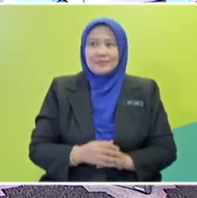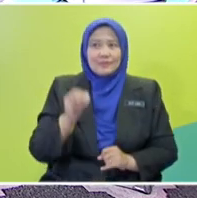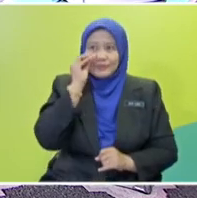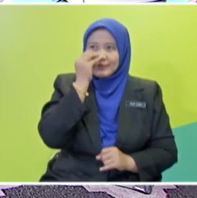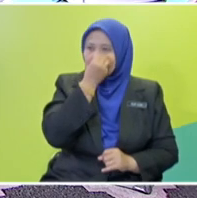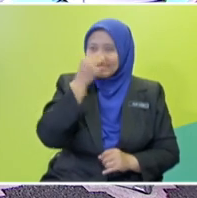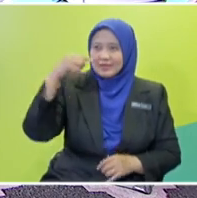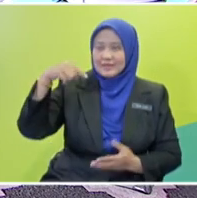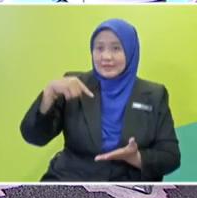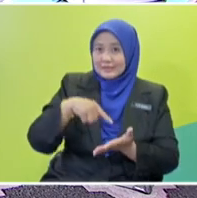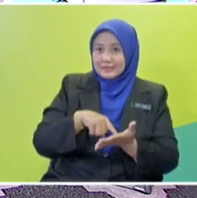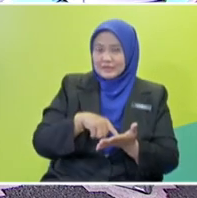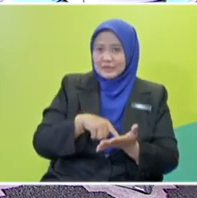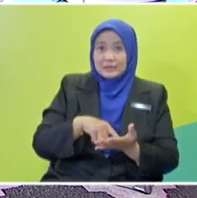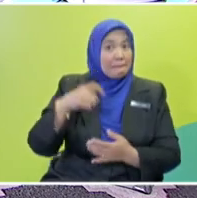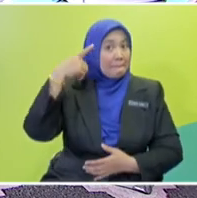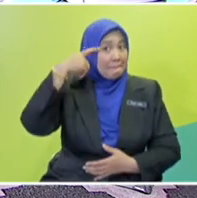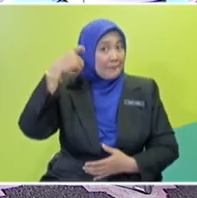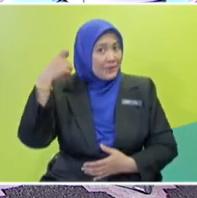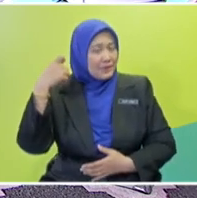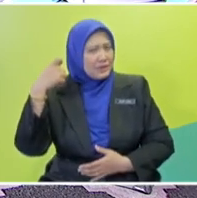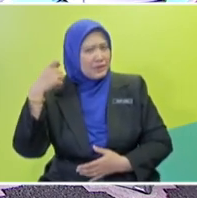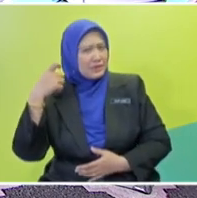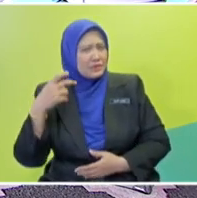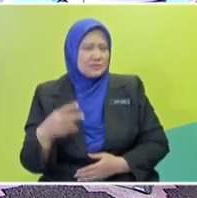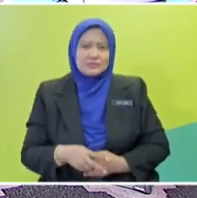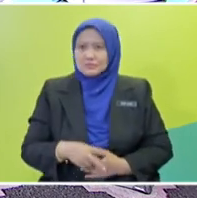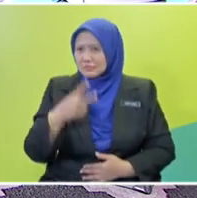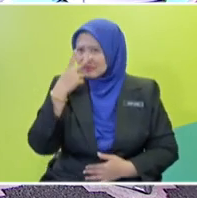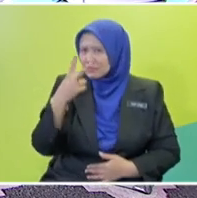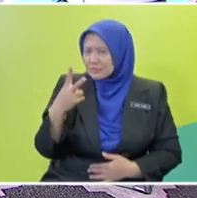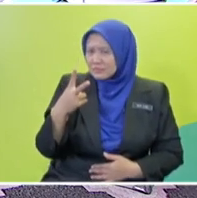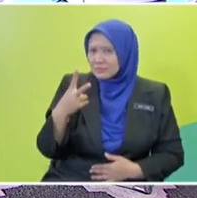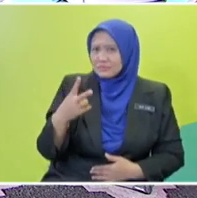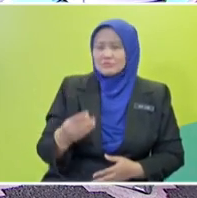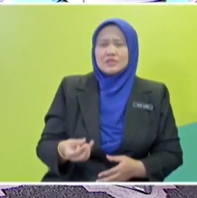menarik nampak macam kerupuk tapi tak boleh dimakan